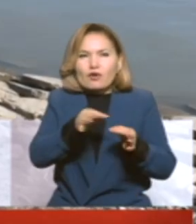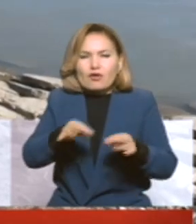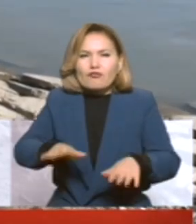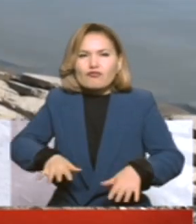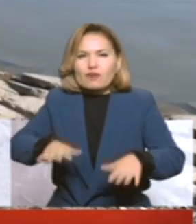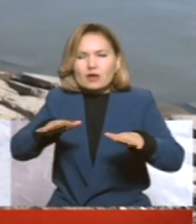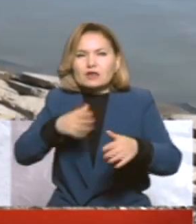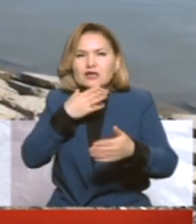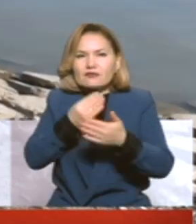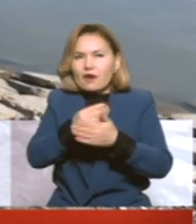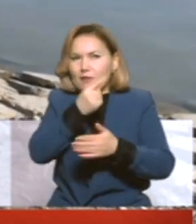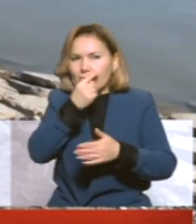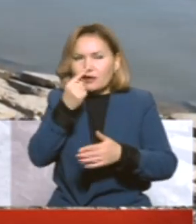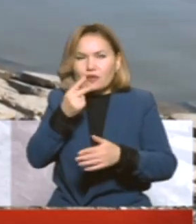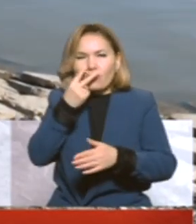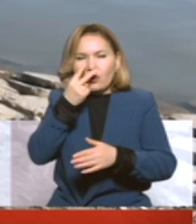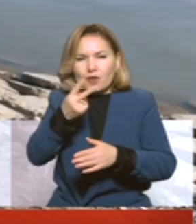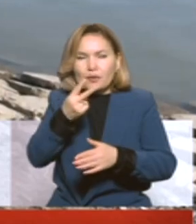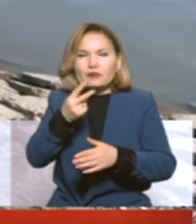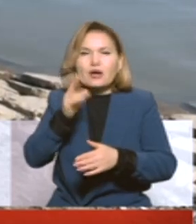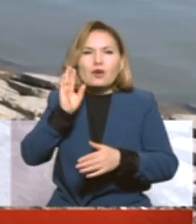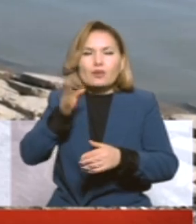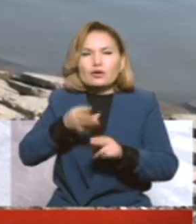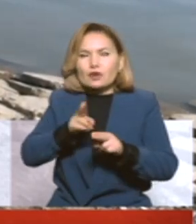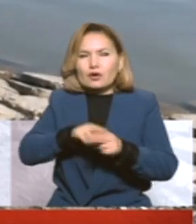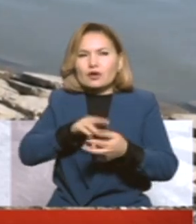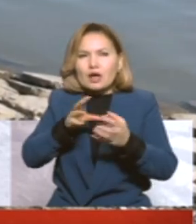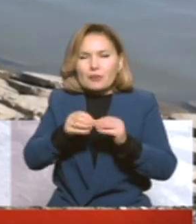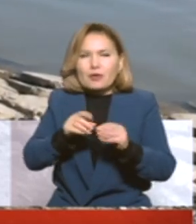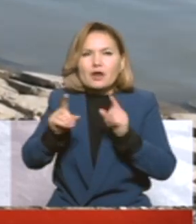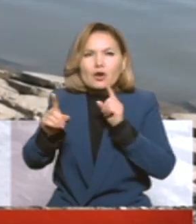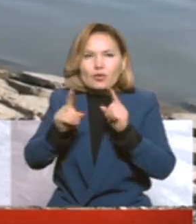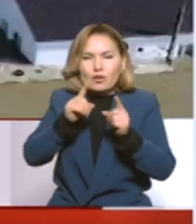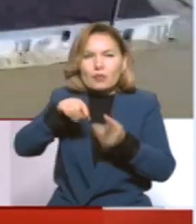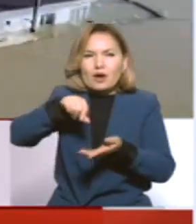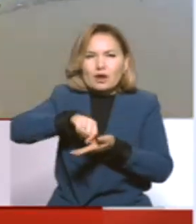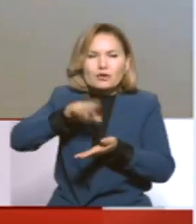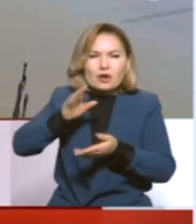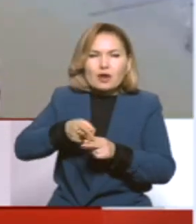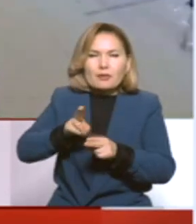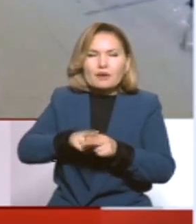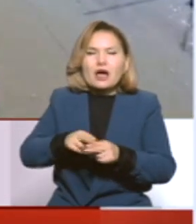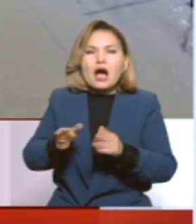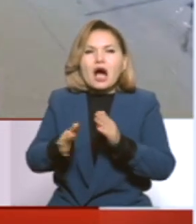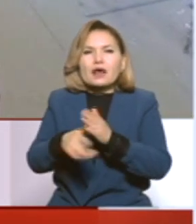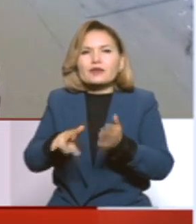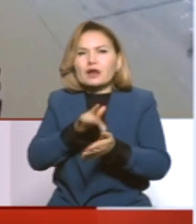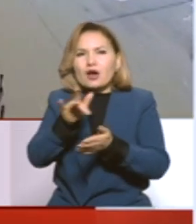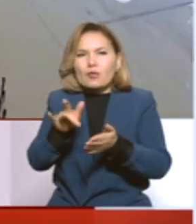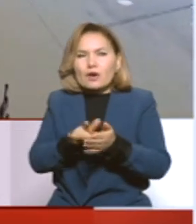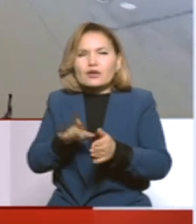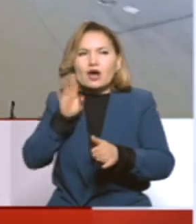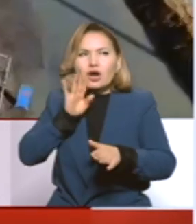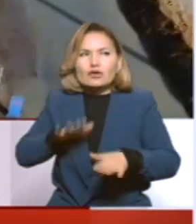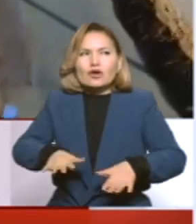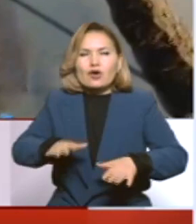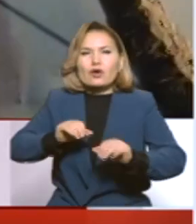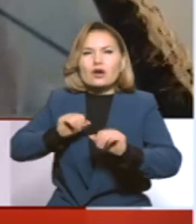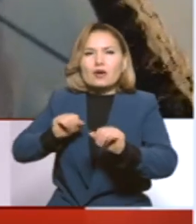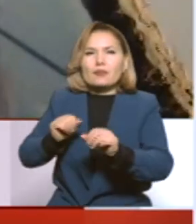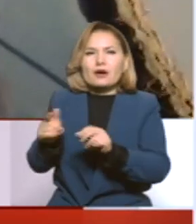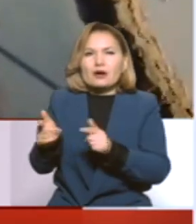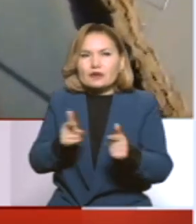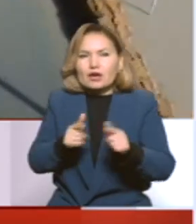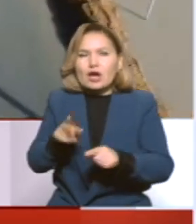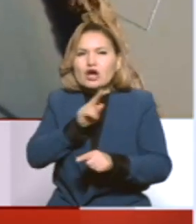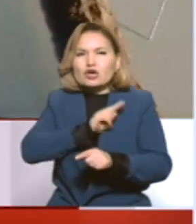жұмыстарын көзбен көреді деп жоспарланып отыр. Кейін штаб отырысын өткізеді. Әрі бүгін Атырау қаласын тасқыннан қорғауға арналған